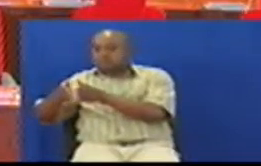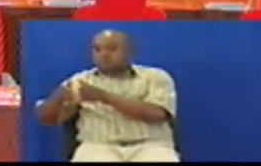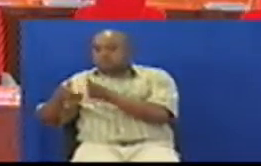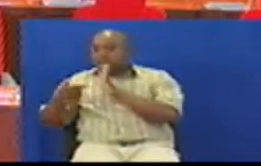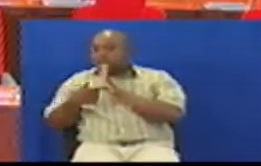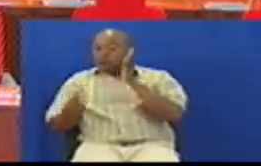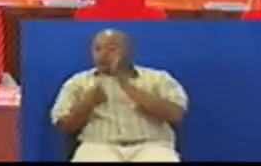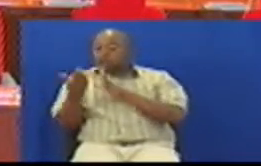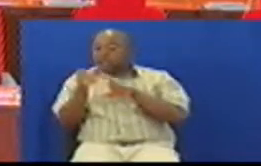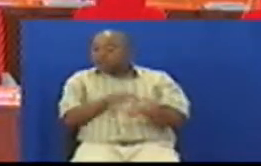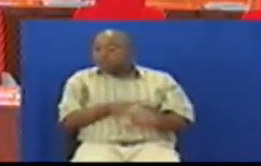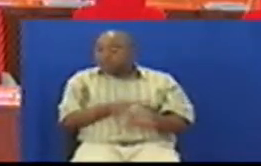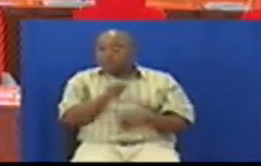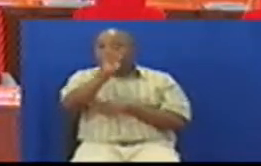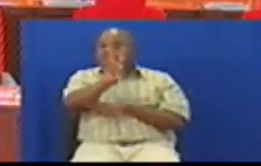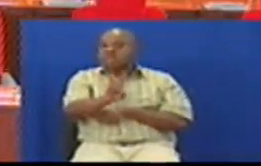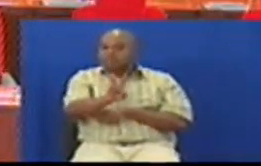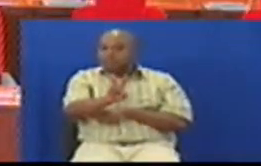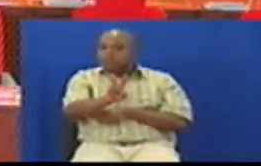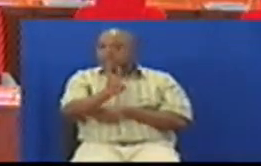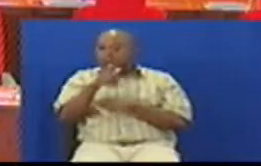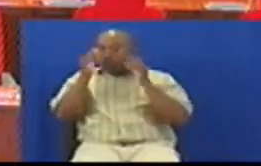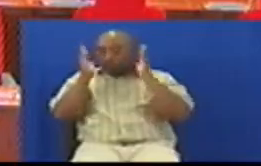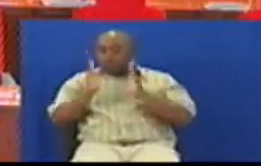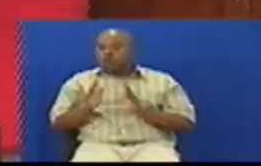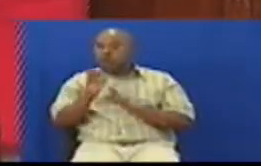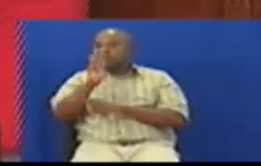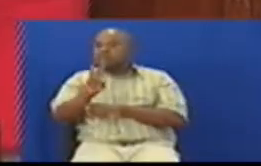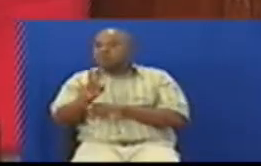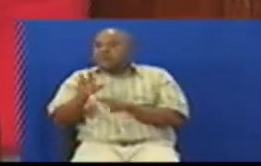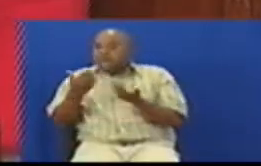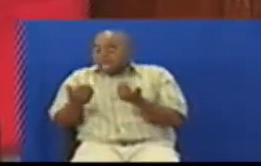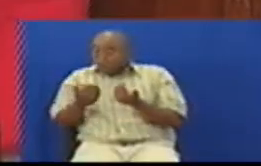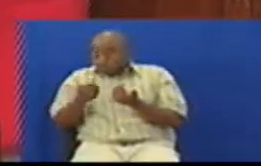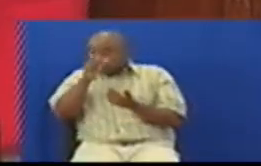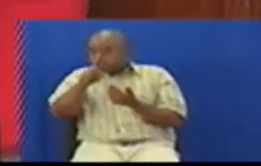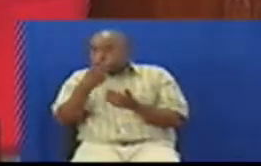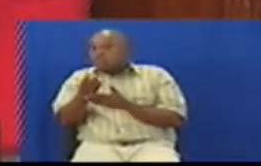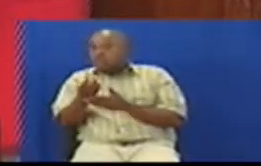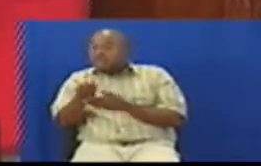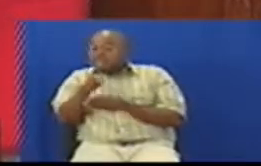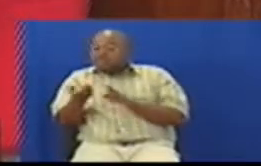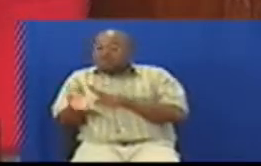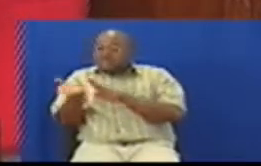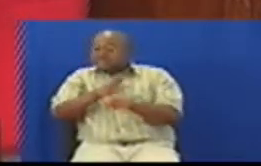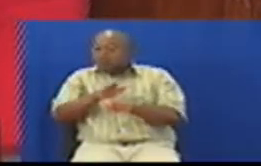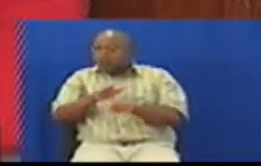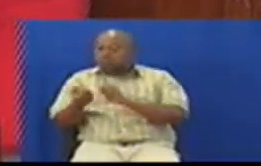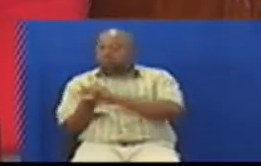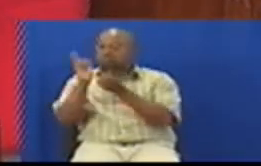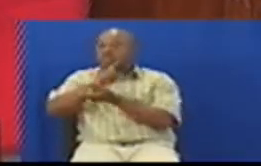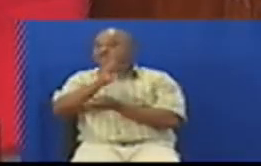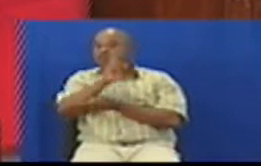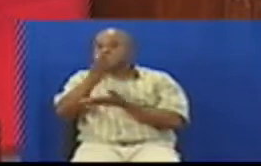ilipotokea msiba, labda wa Chadema, wa mbunge wa Chadema au mwana Chadema mwenzao, wakawa wanageuza msiba hiyo sio kuwa sehemu mambo